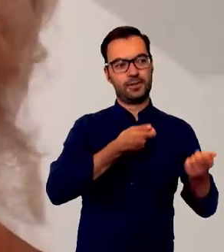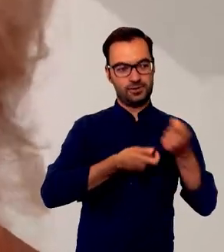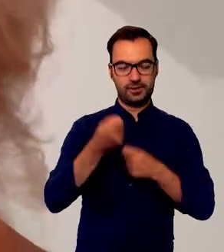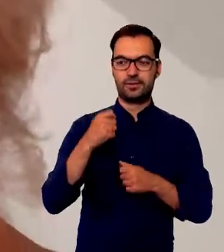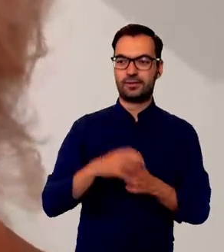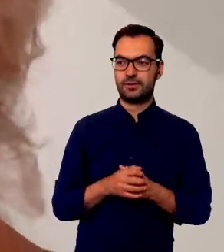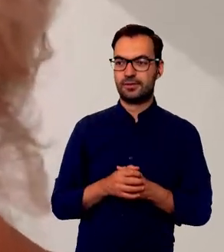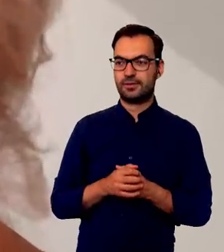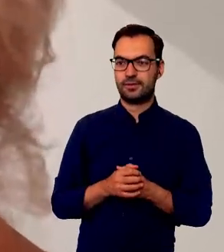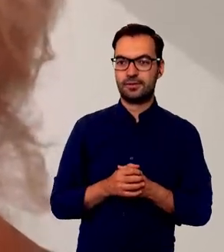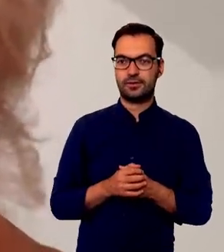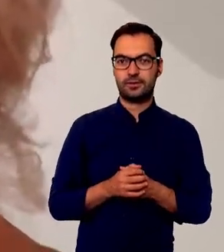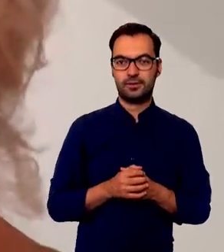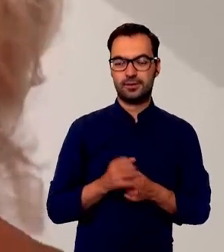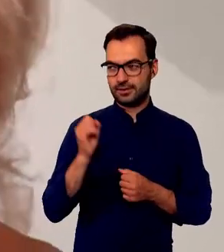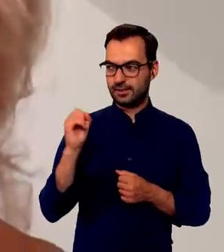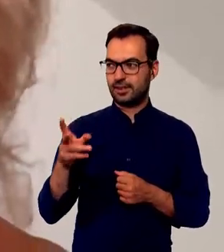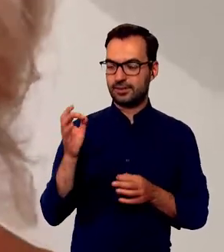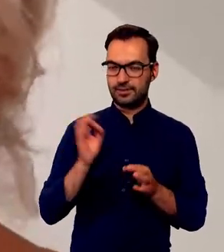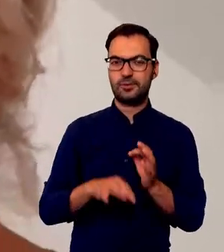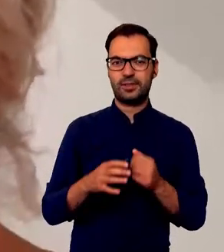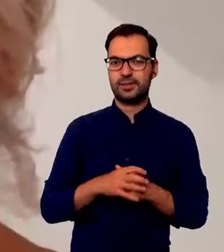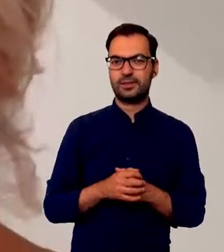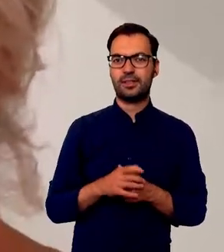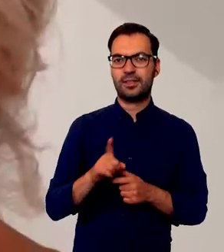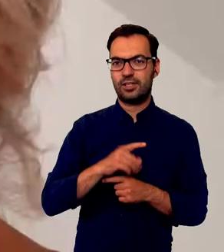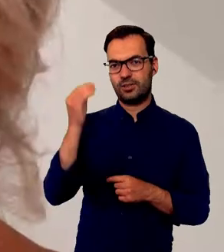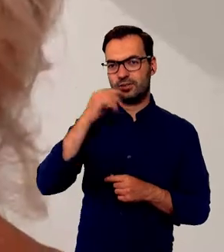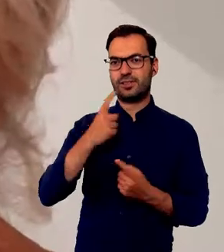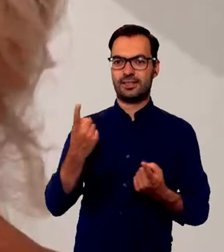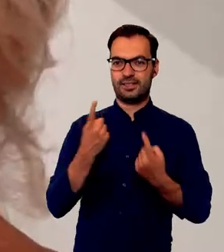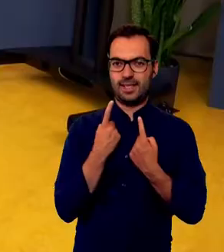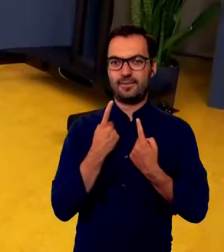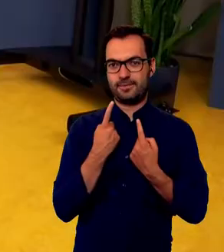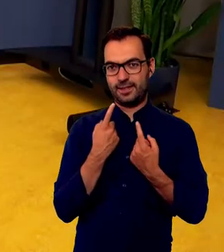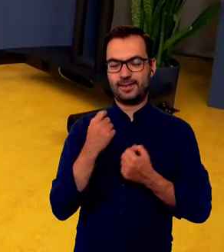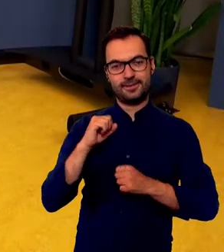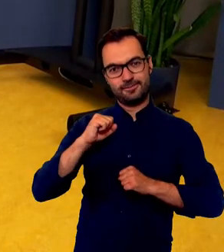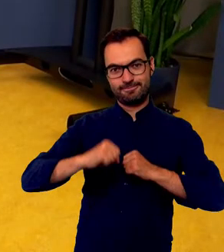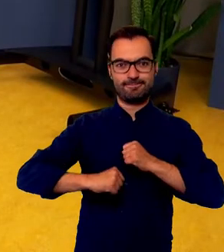I wyciągają. Tak, tak. A też nauczyłam się, wiesz, sama wychodzić.